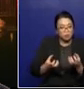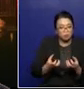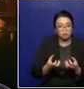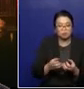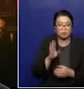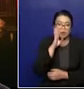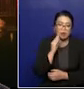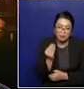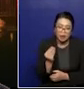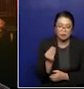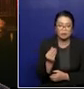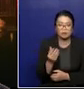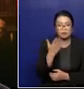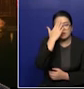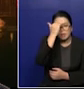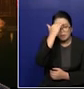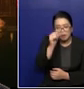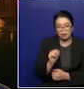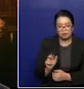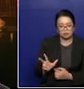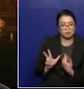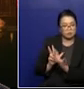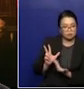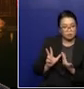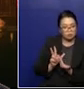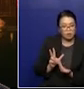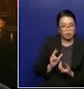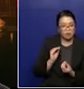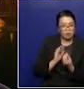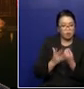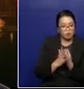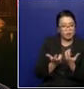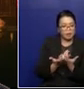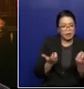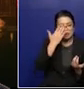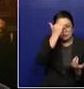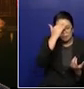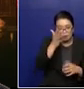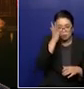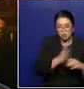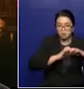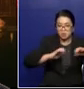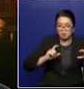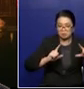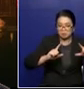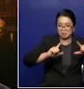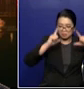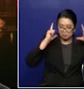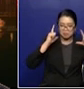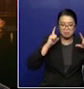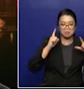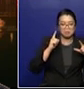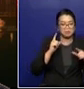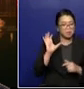ล่ะทำไมผมพูดถึง3ผลไม้นี้แยกออกมานะทุเรียนคือราชาผล